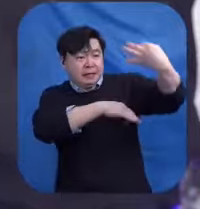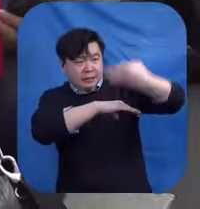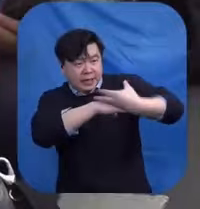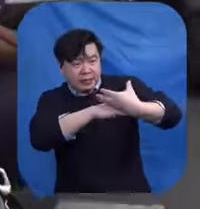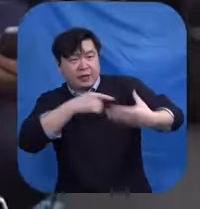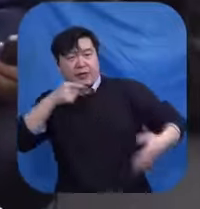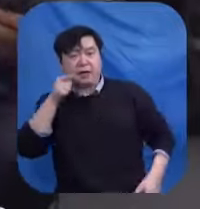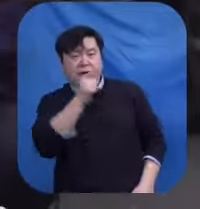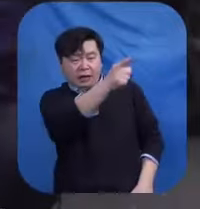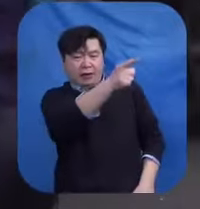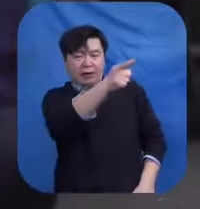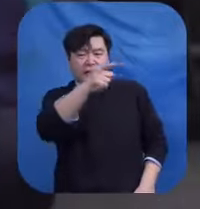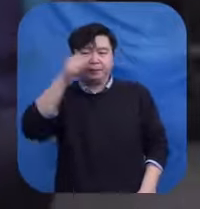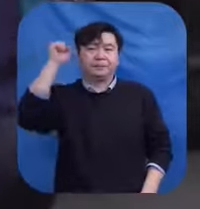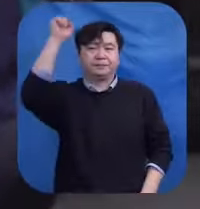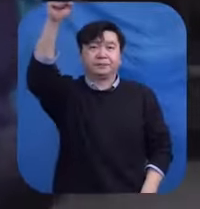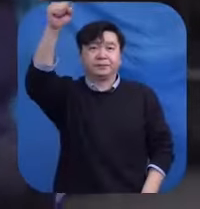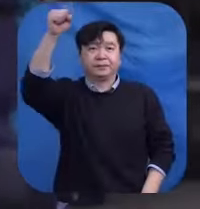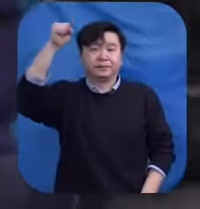사죄하라!